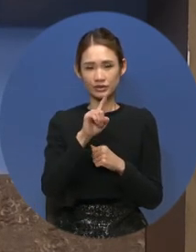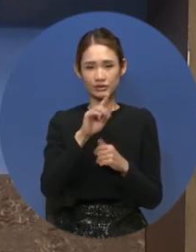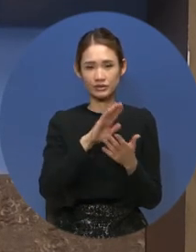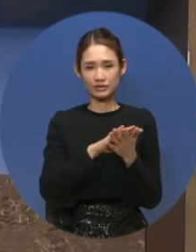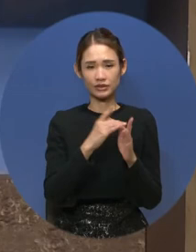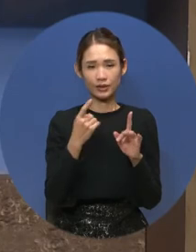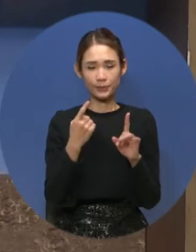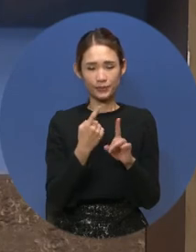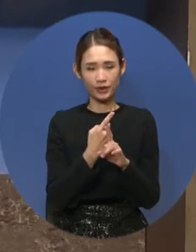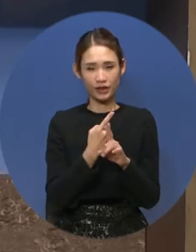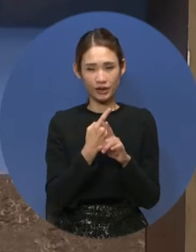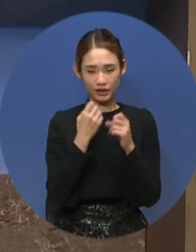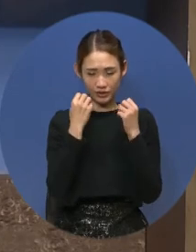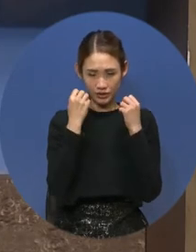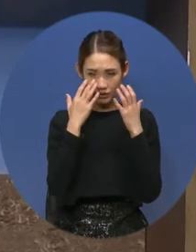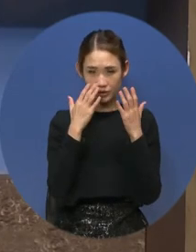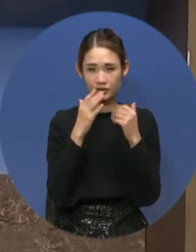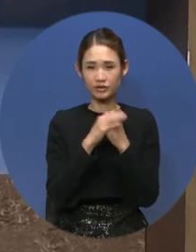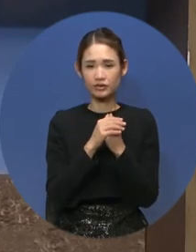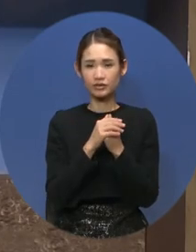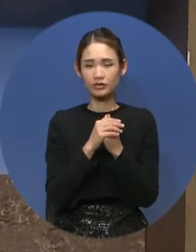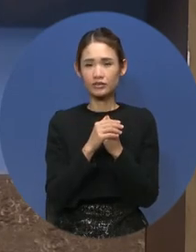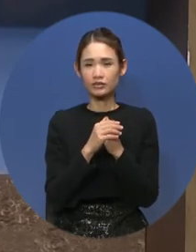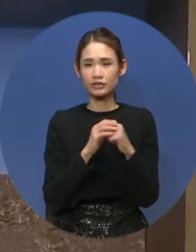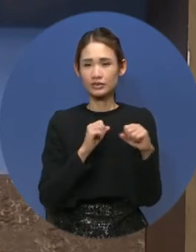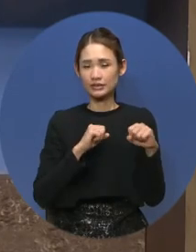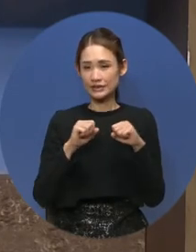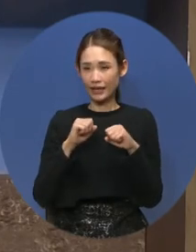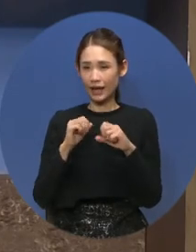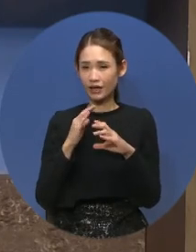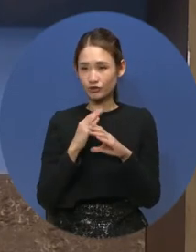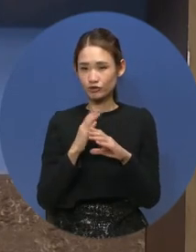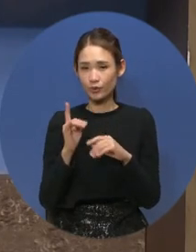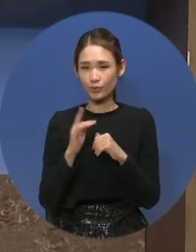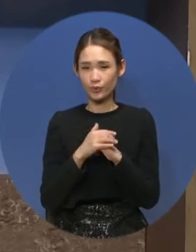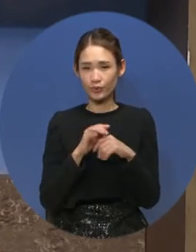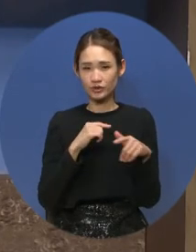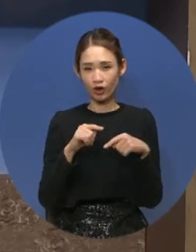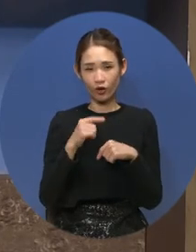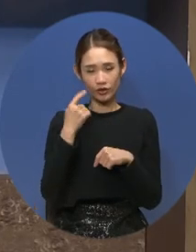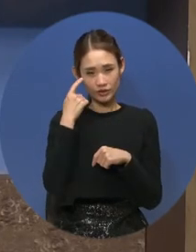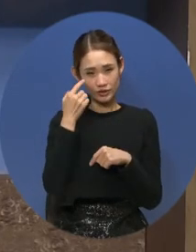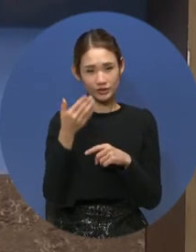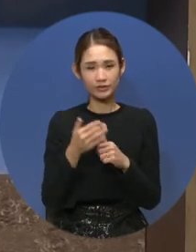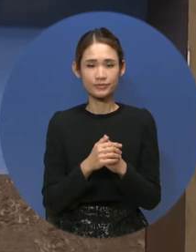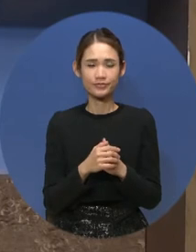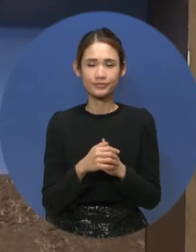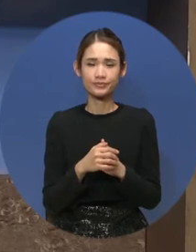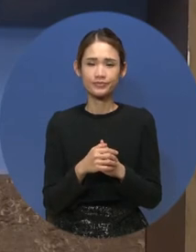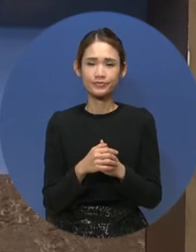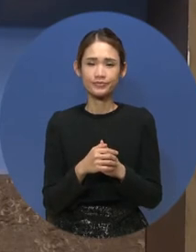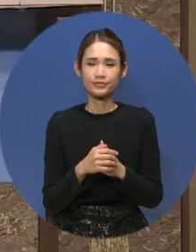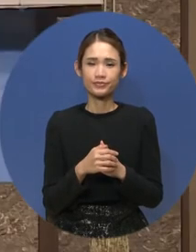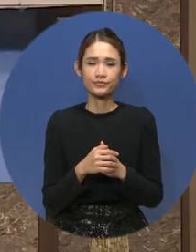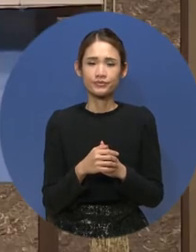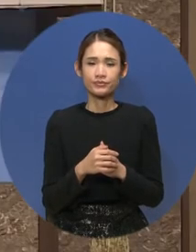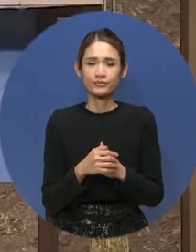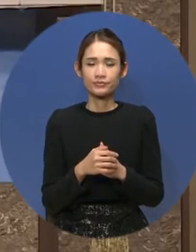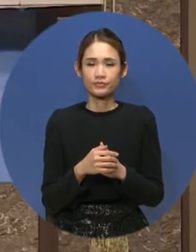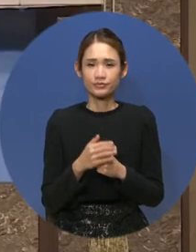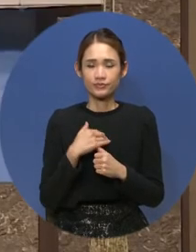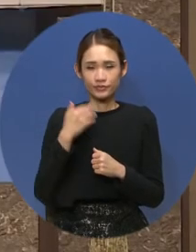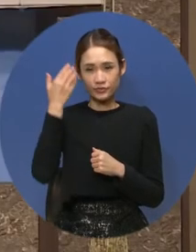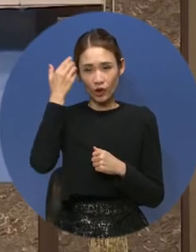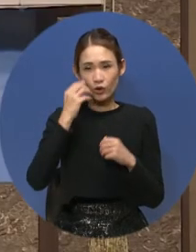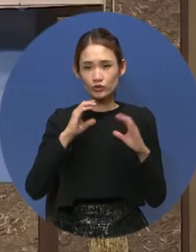2021년에 달라지는 아니면 또 새롭게 시행되는 정책이 있다면 소개해 주시죠. 예. 저희 이제